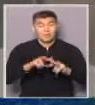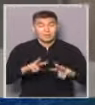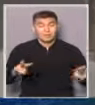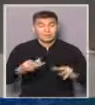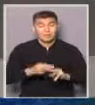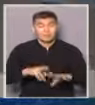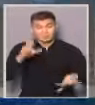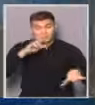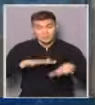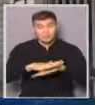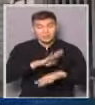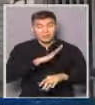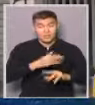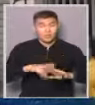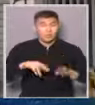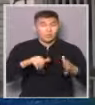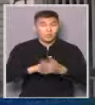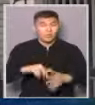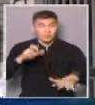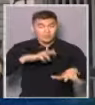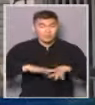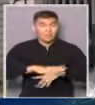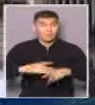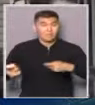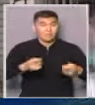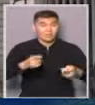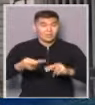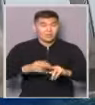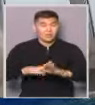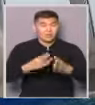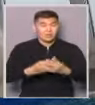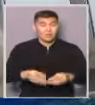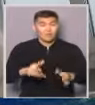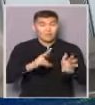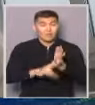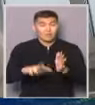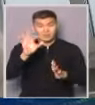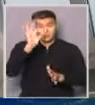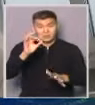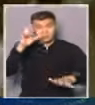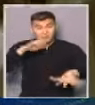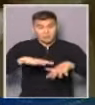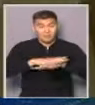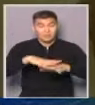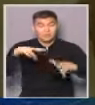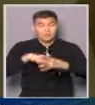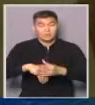премьер-министр этой страны. До сих пор правительство планирует вакцинировать 80% населения внутри страны. А до